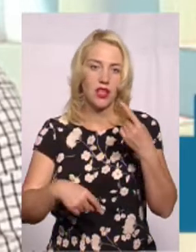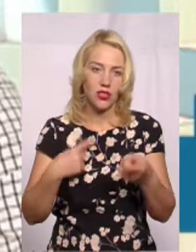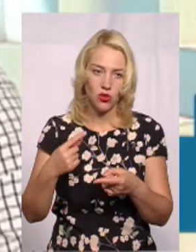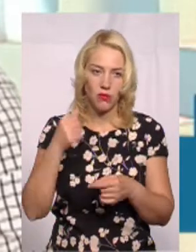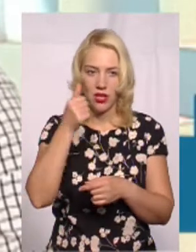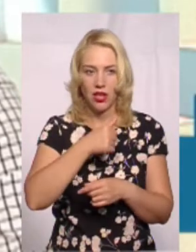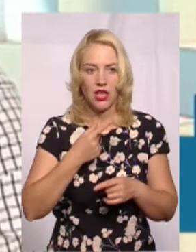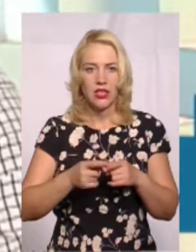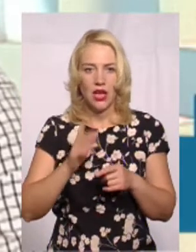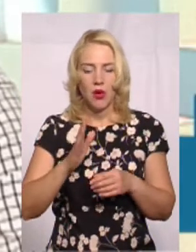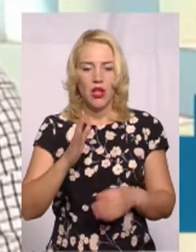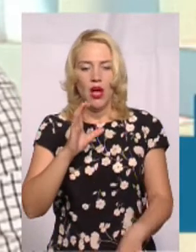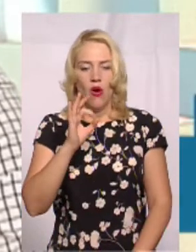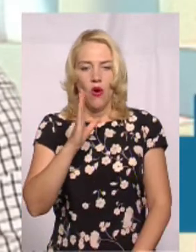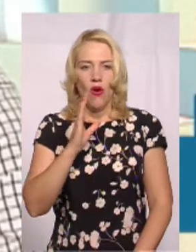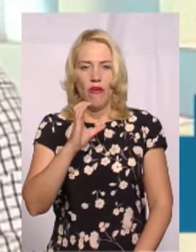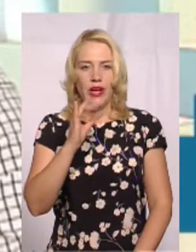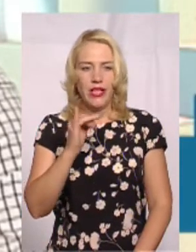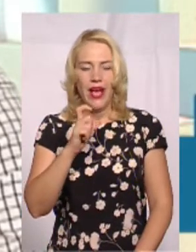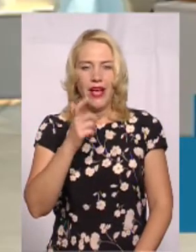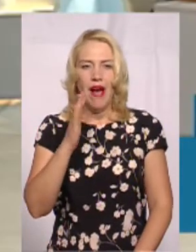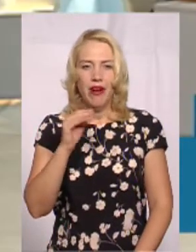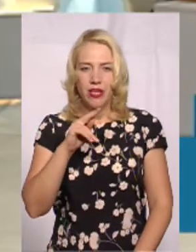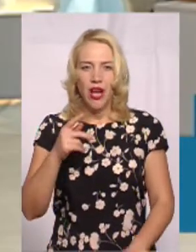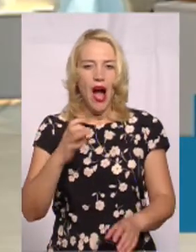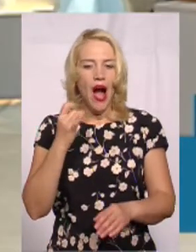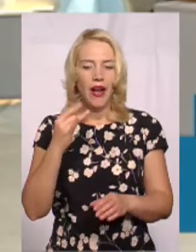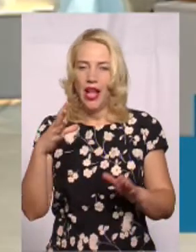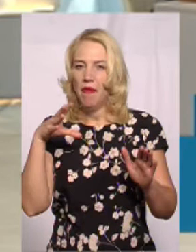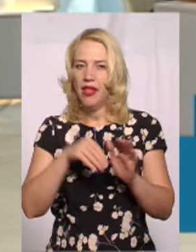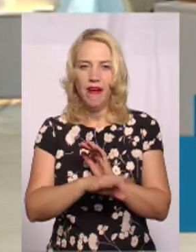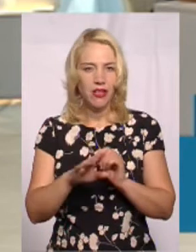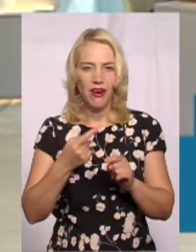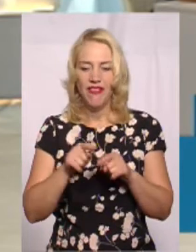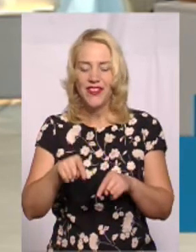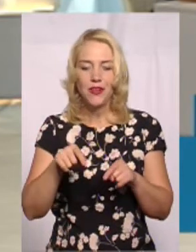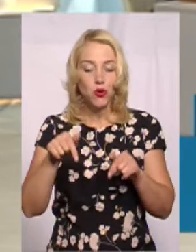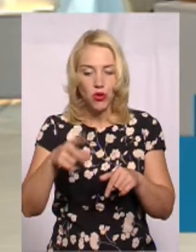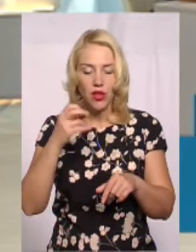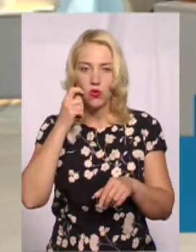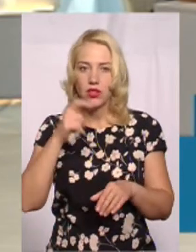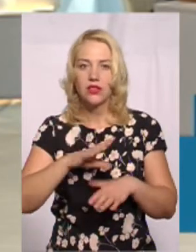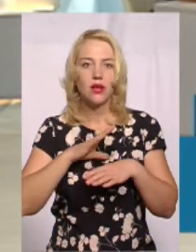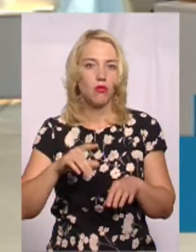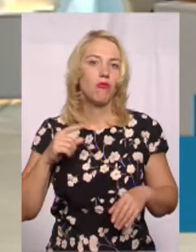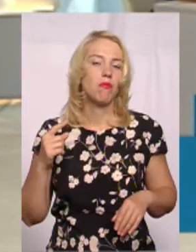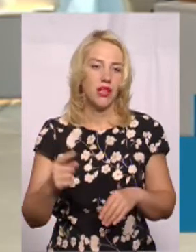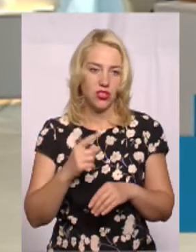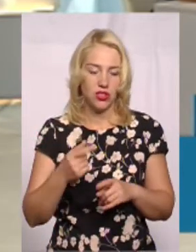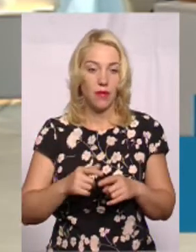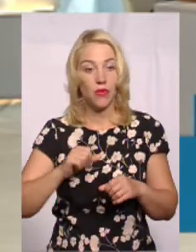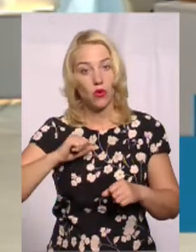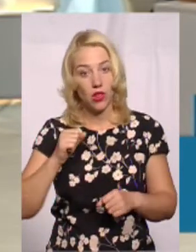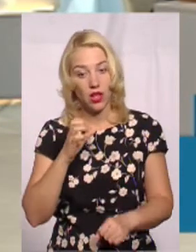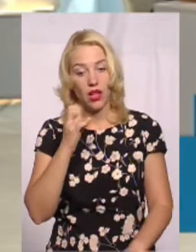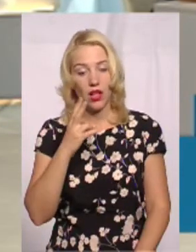Це буде Авсієвич. Угу. Артем не війшов в те число, він не став абсолютно першим на Україні по олімпіадах. Бо колега